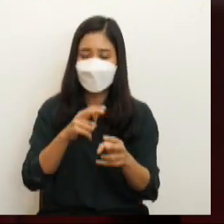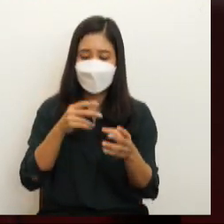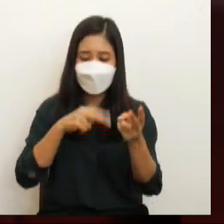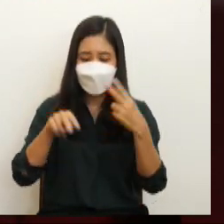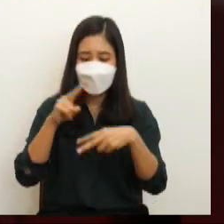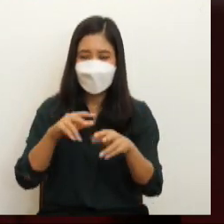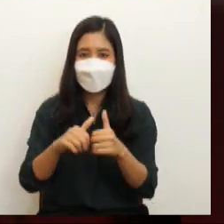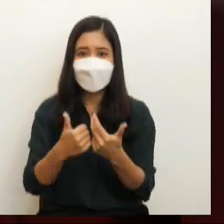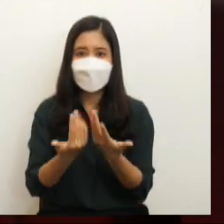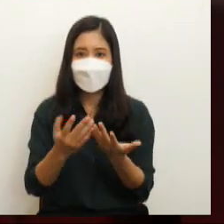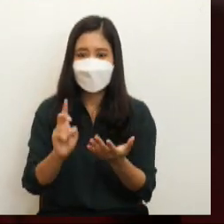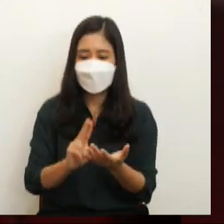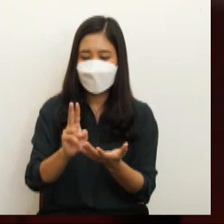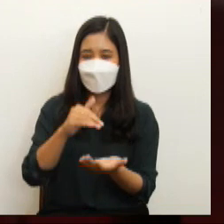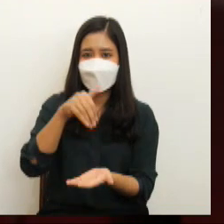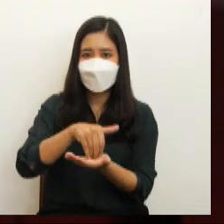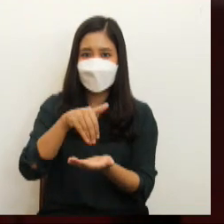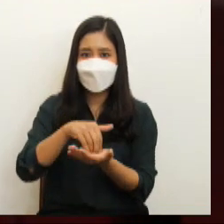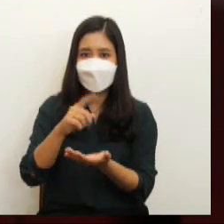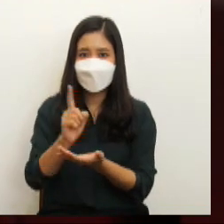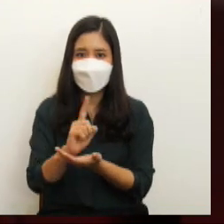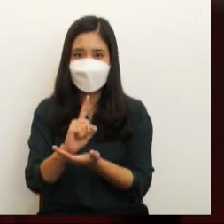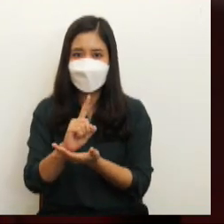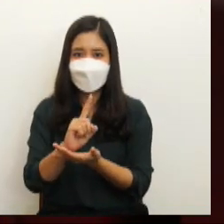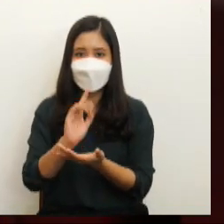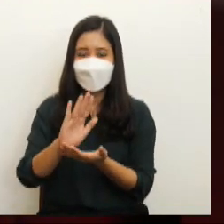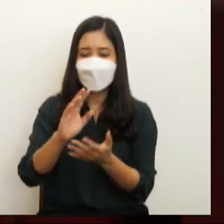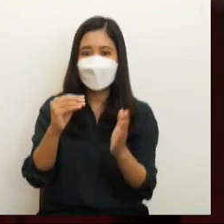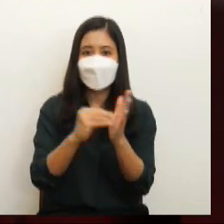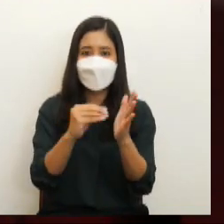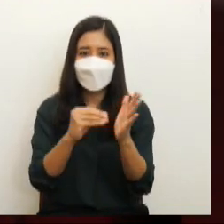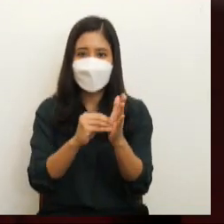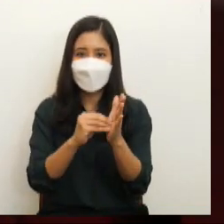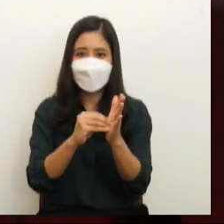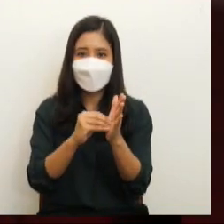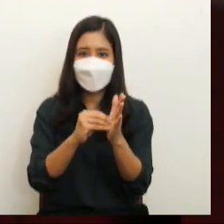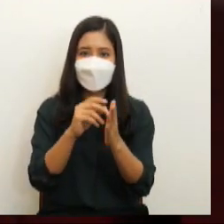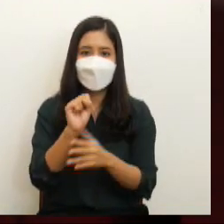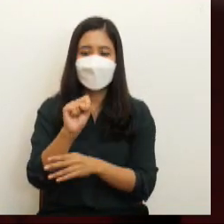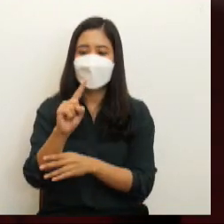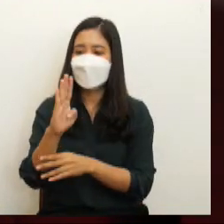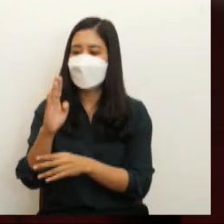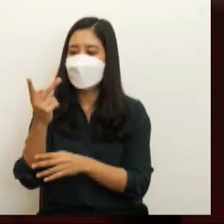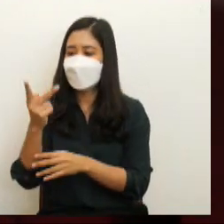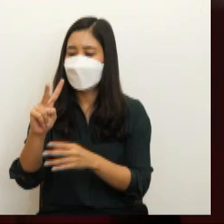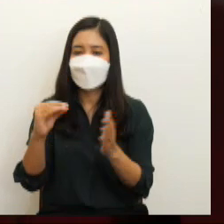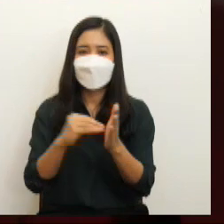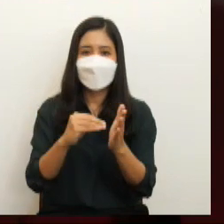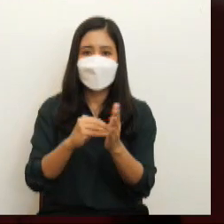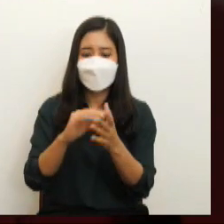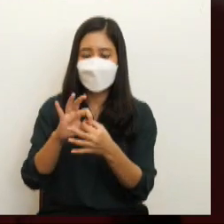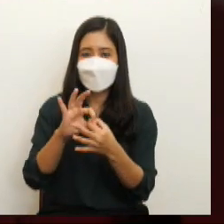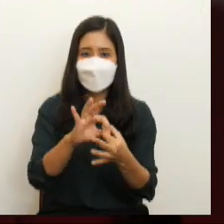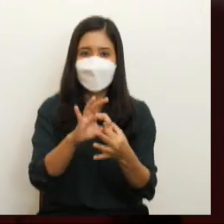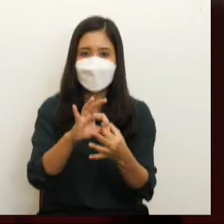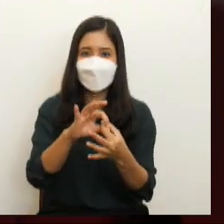การติดต่อประสานงานจากครูที่ปรึกษาหรือครูนิเทศในเรื่องของปัญหาที่เกิดขึ้นกับนักเรียนนักศึกษานะคะ